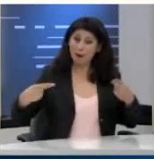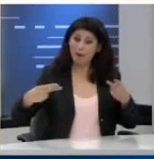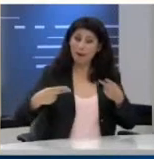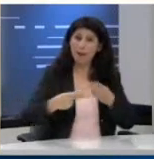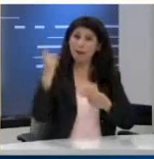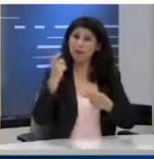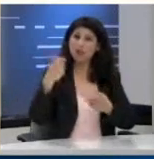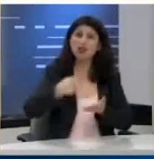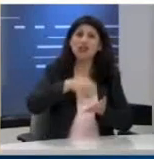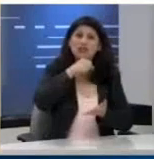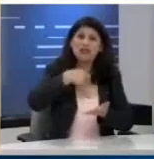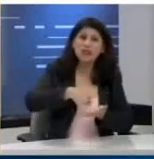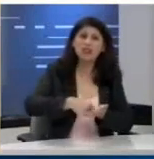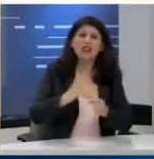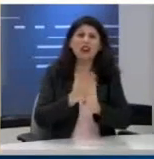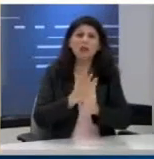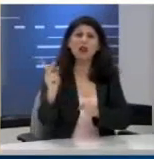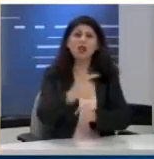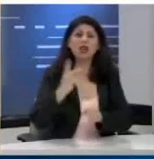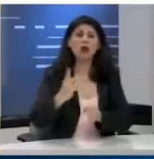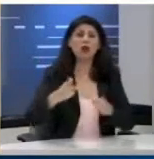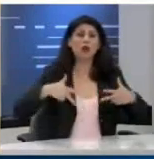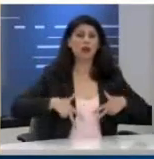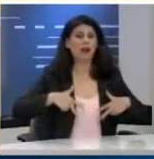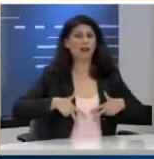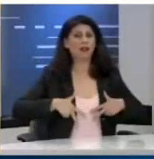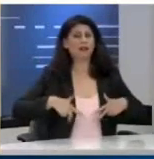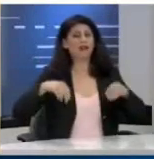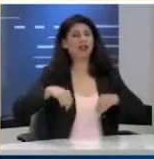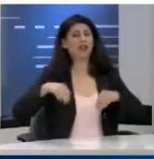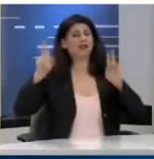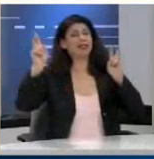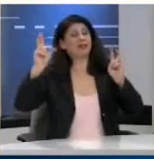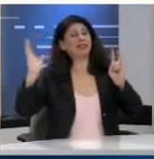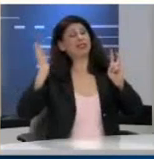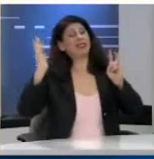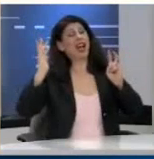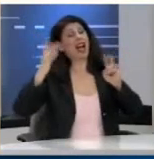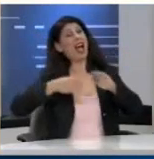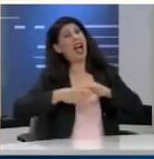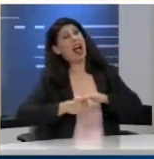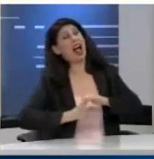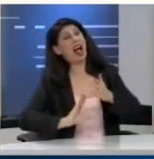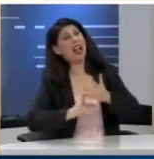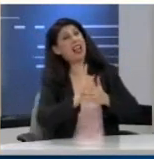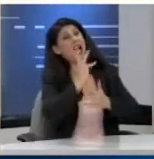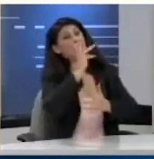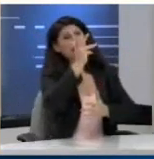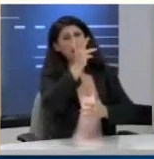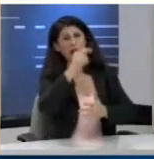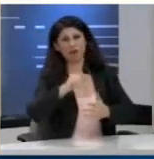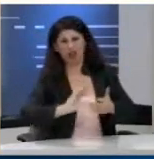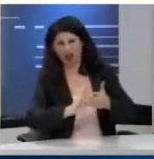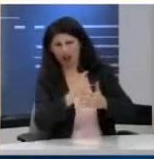και σε συντάξεις, σε ένα διαλυμένο κοινωνικό κράτος, εν ονόματι μιας δίθεν ανάπτυξης που δεν θα είναι